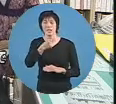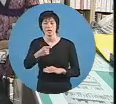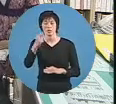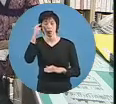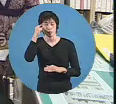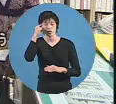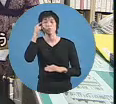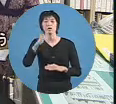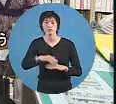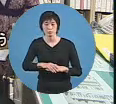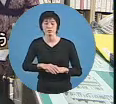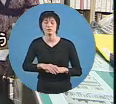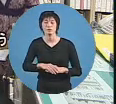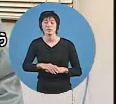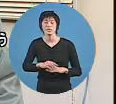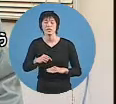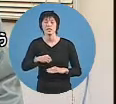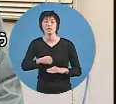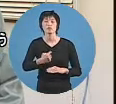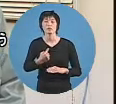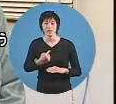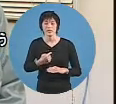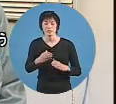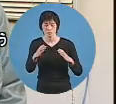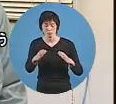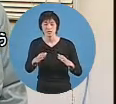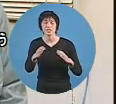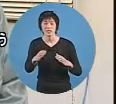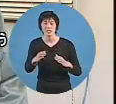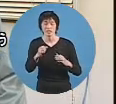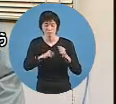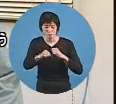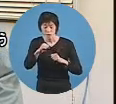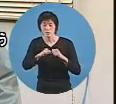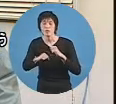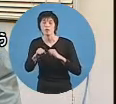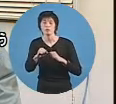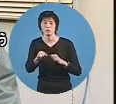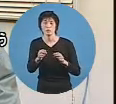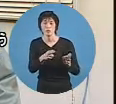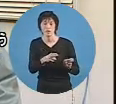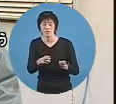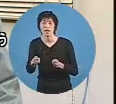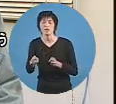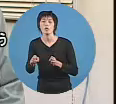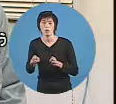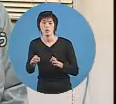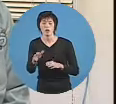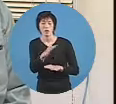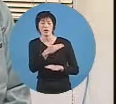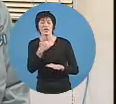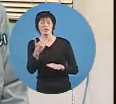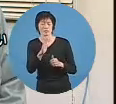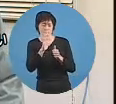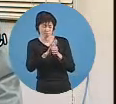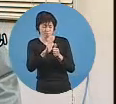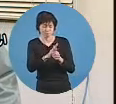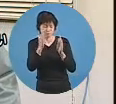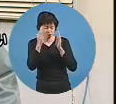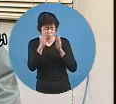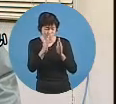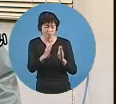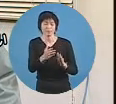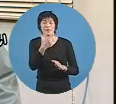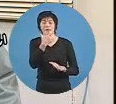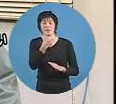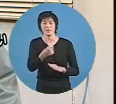ております。市民自らやっていただくこの制度というのは行政にとっては非常に力強いものでございますので、この